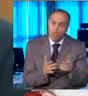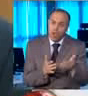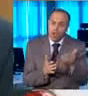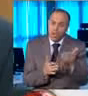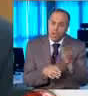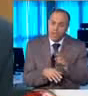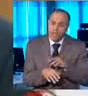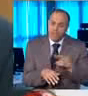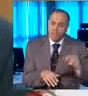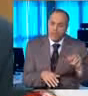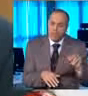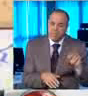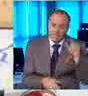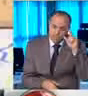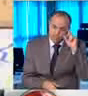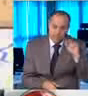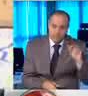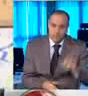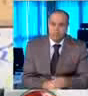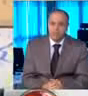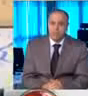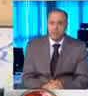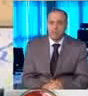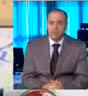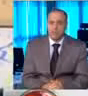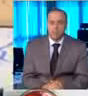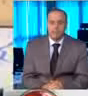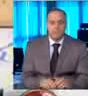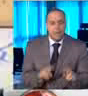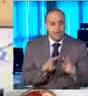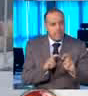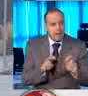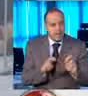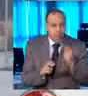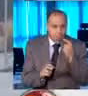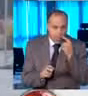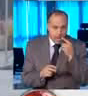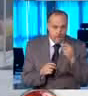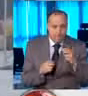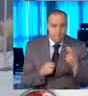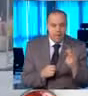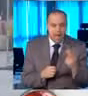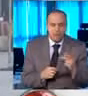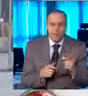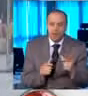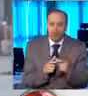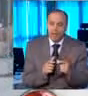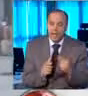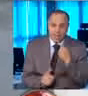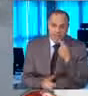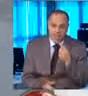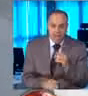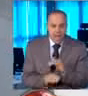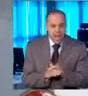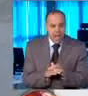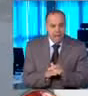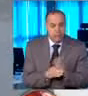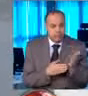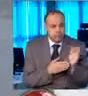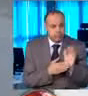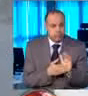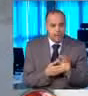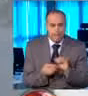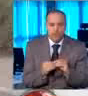ولاية سيدي بوزي. هي دراسة ميدانية قام بها المعهد العربي للمؤسسات من أجل أن يعرف